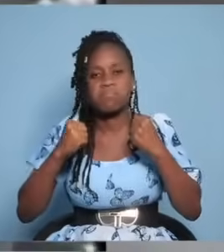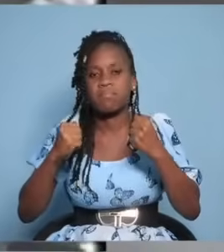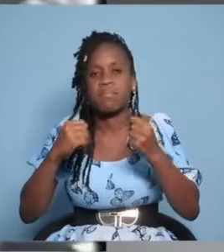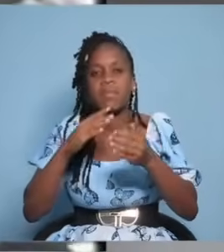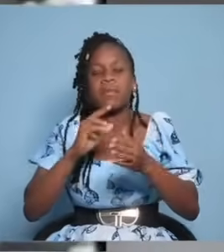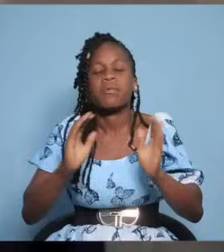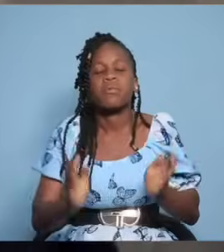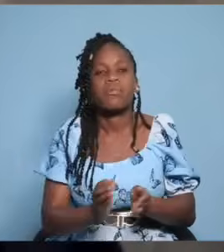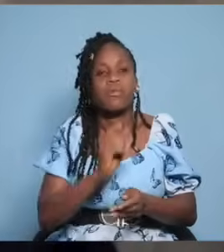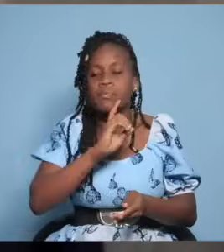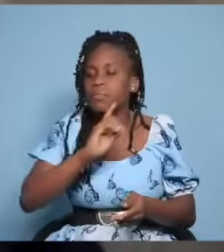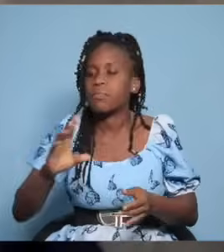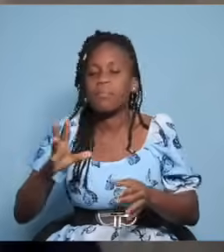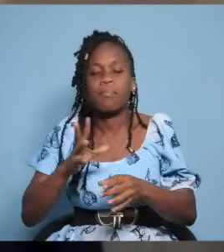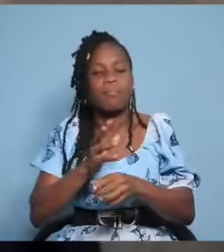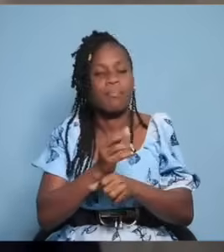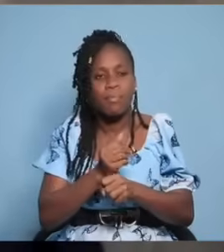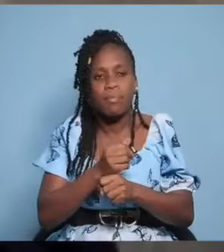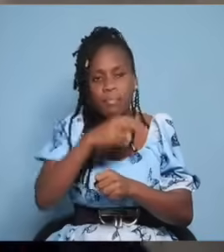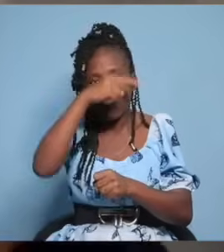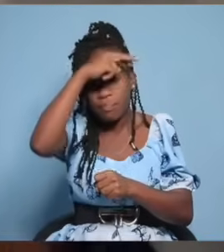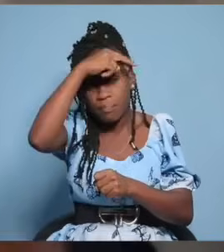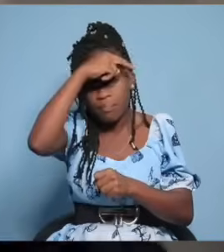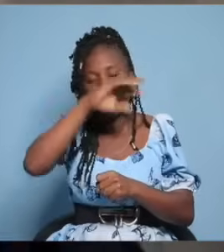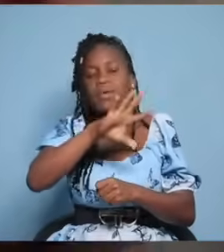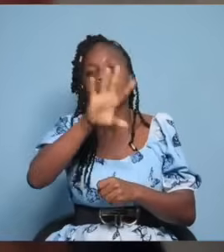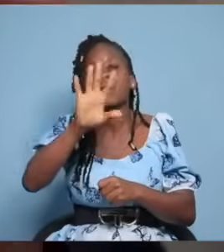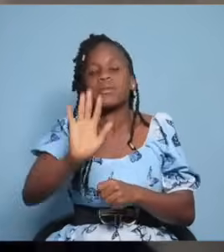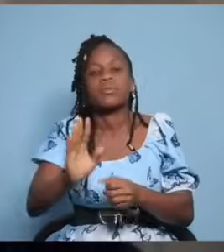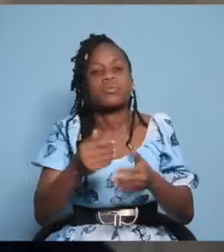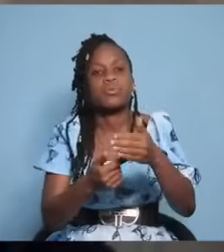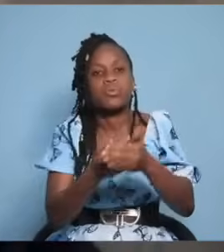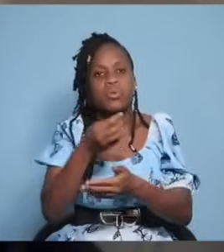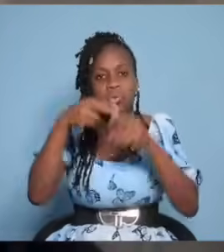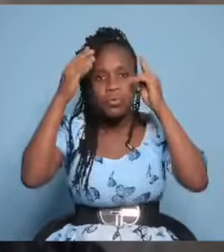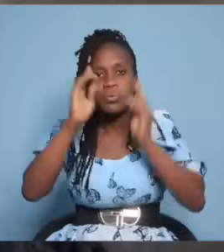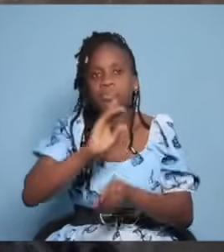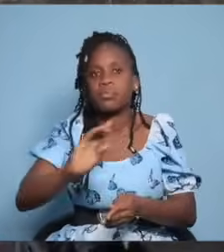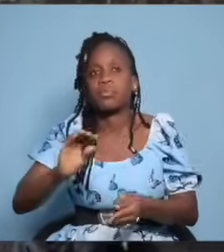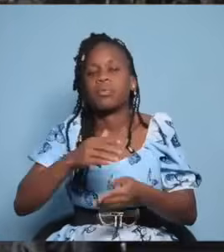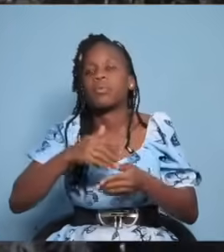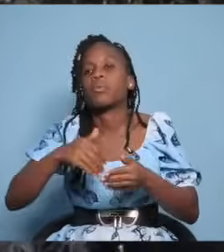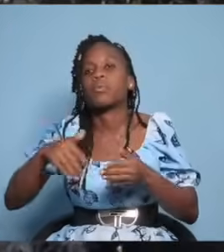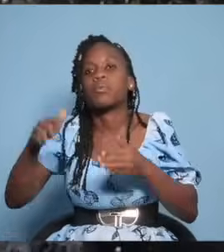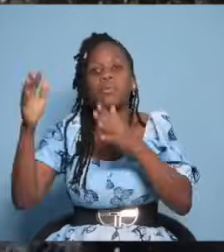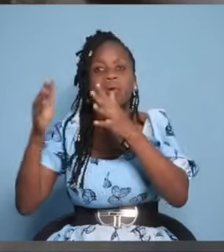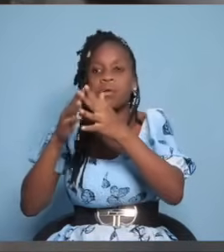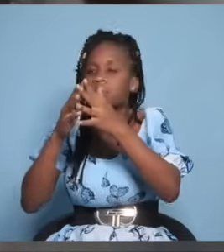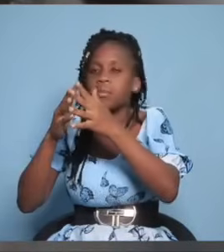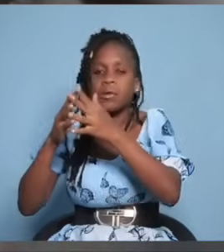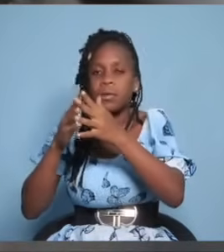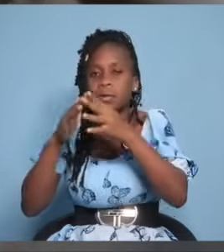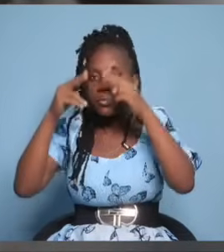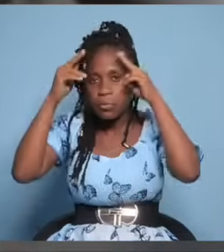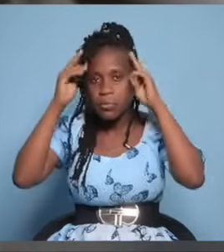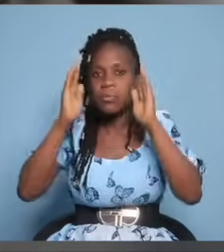Salaam, kupata degree zake katika chuo kikuu cha UDSM, kuondoka kwenda University of Iowa kule Marekani,